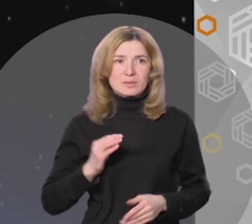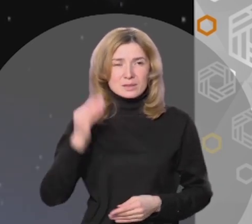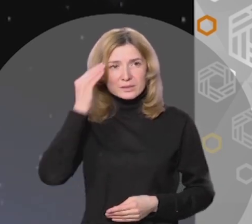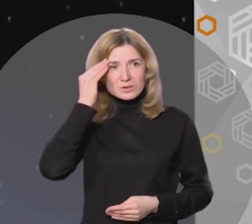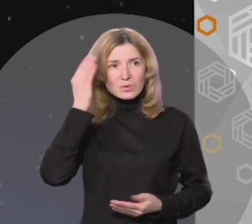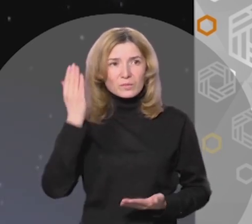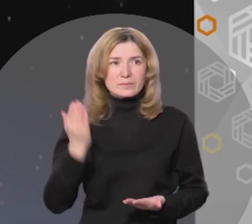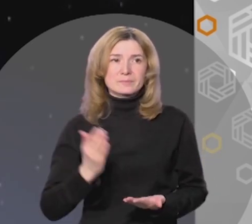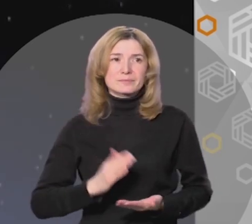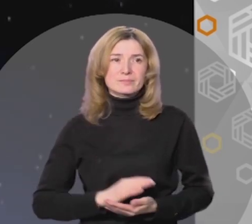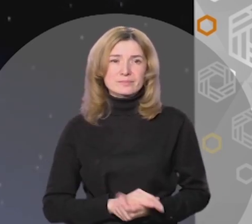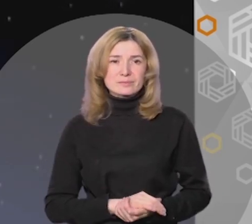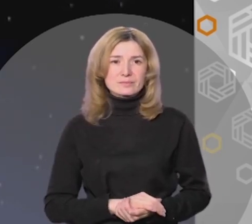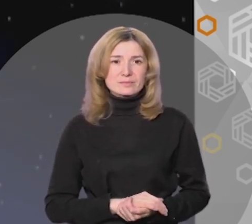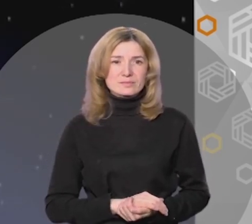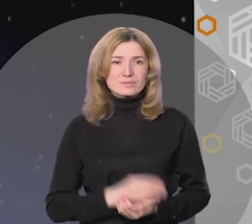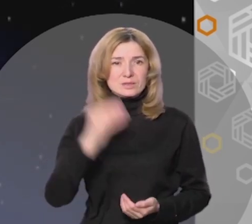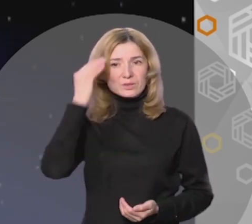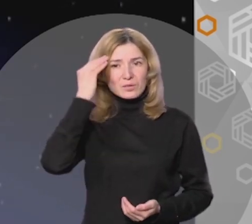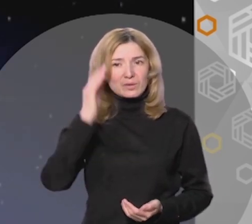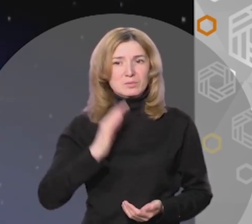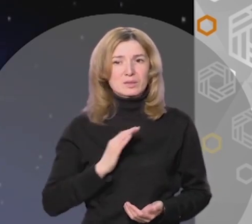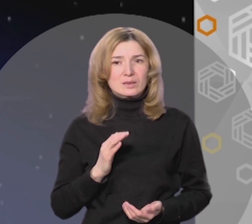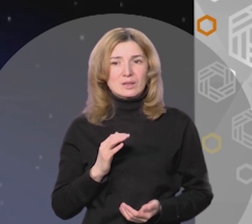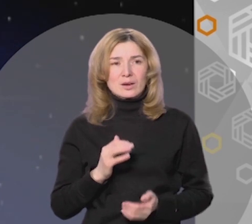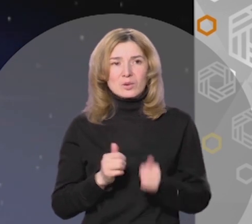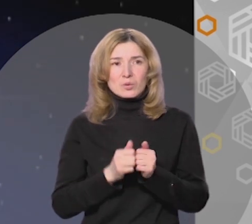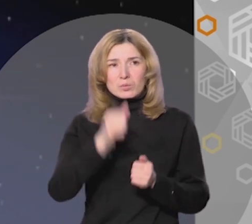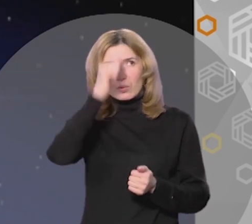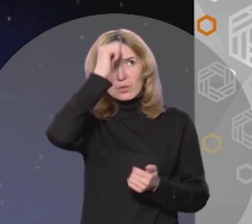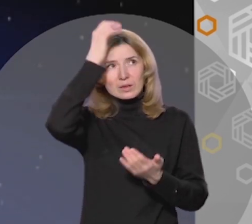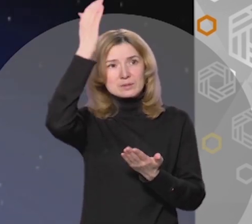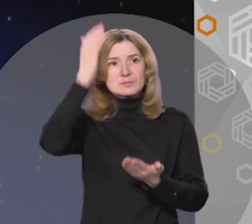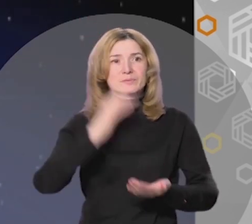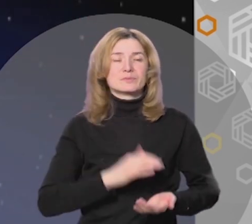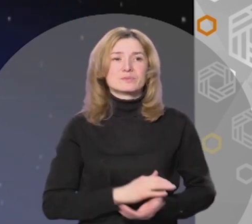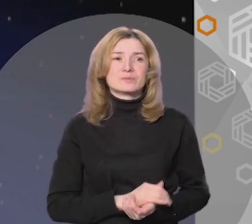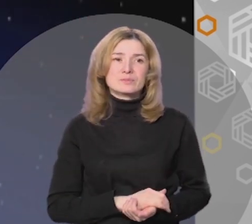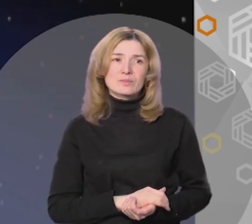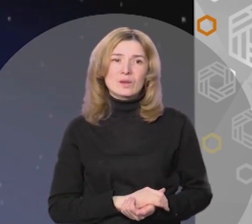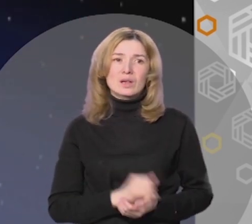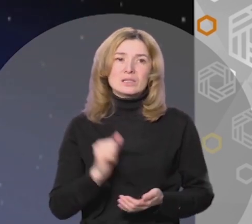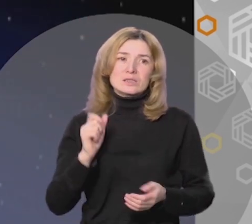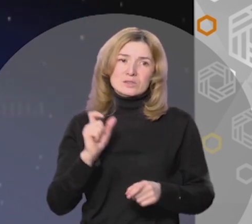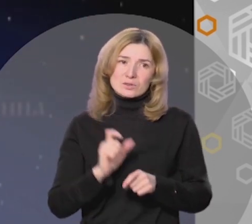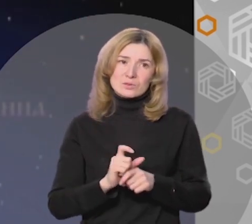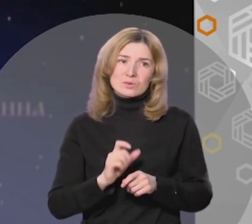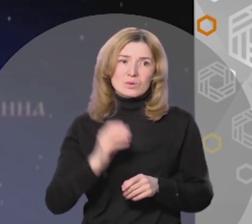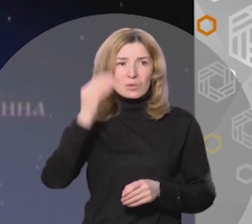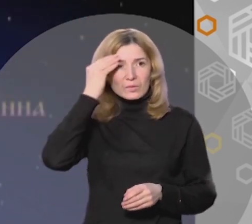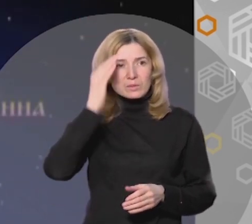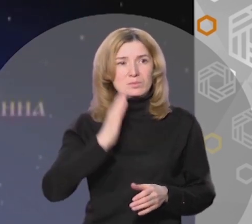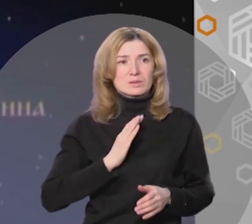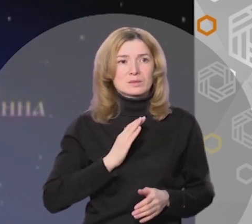Вначале было слово, и слово было у Бога, и слово